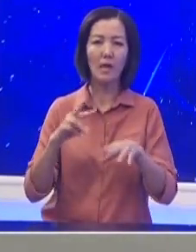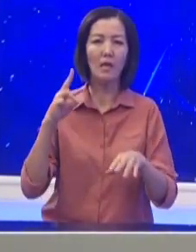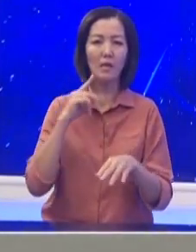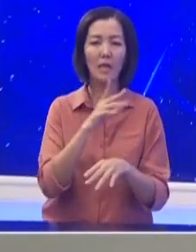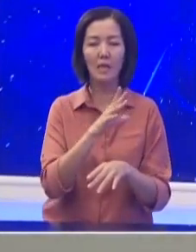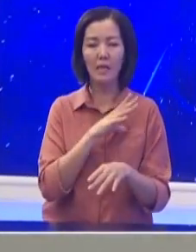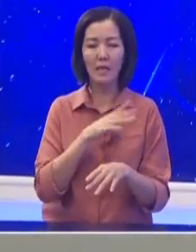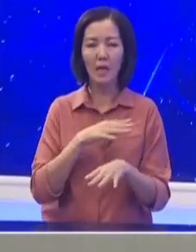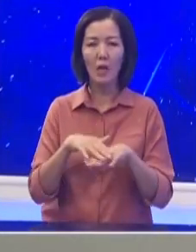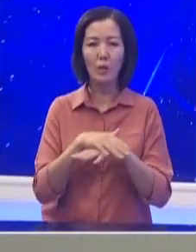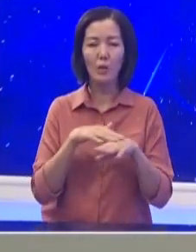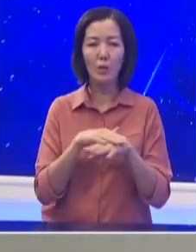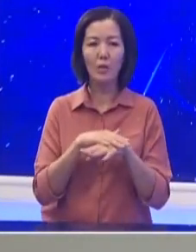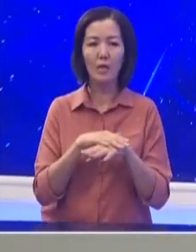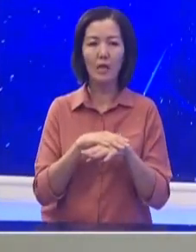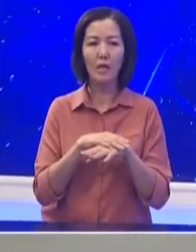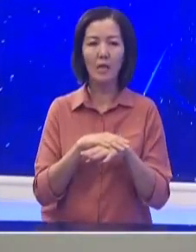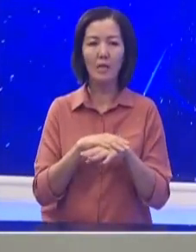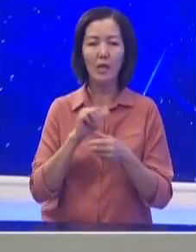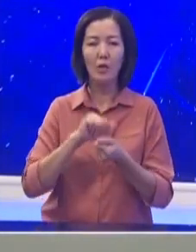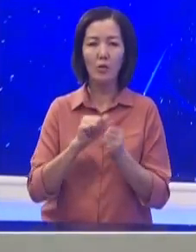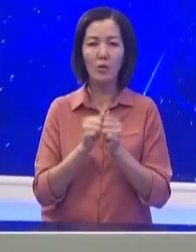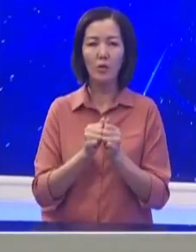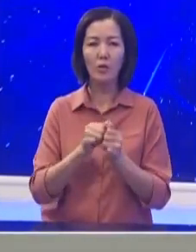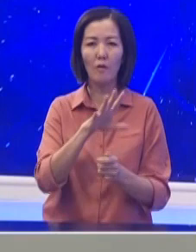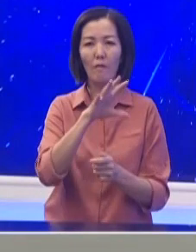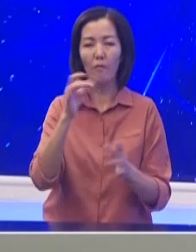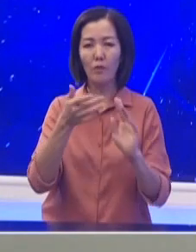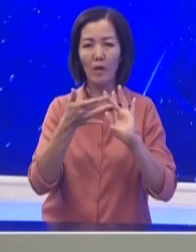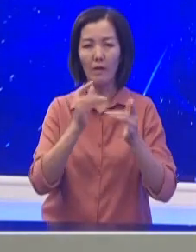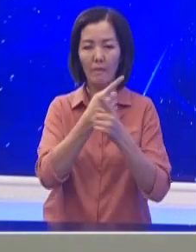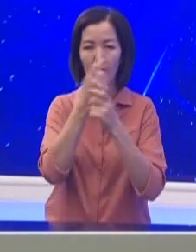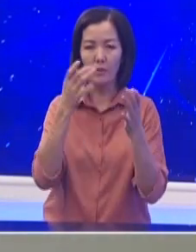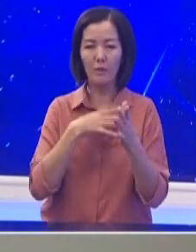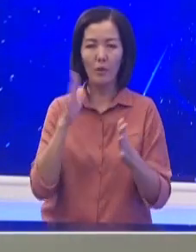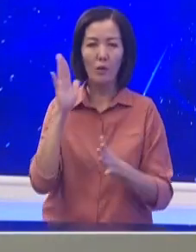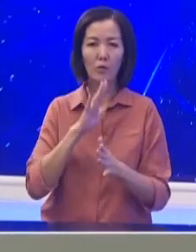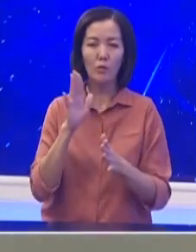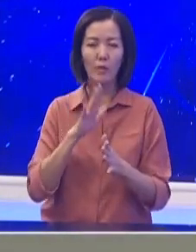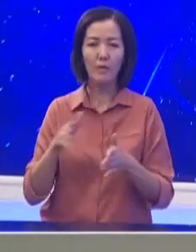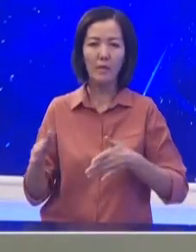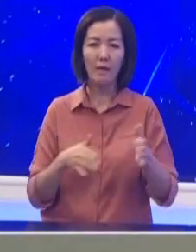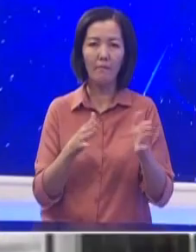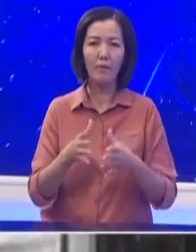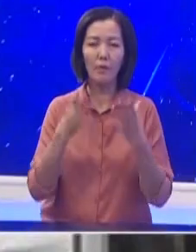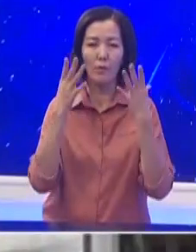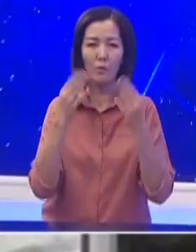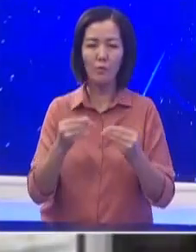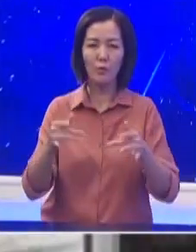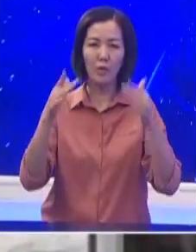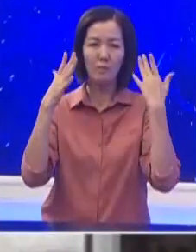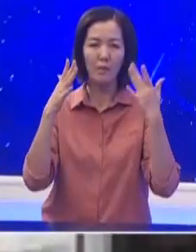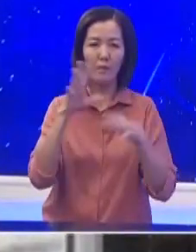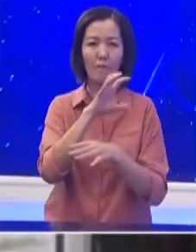келтірген. Тұрғындар теннис добының өлшеміндей бұршақтың суреттерін желіге жүктеп, су басқан автомобиль жолдары мен күндізгі аспанның суреттерімен